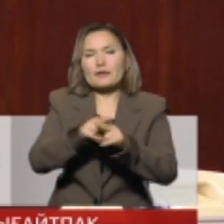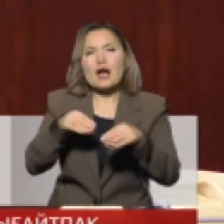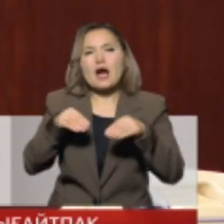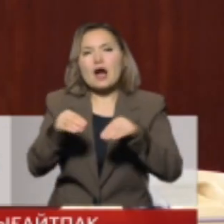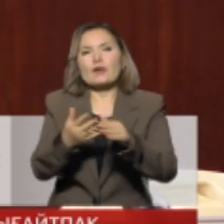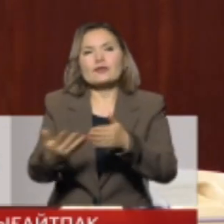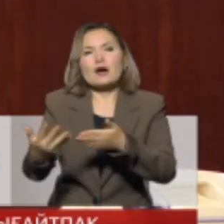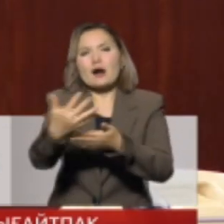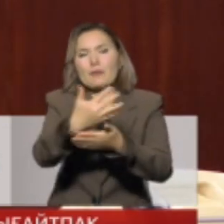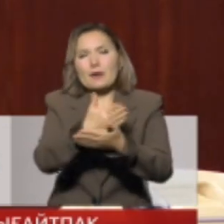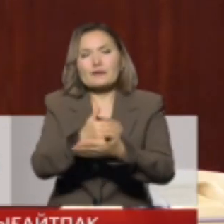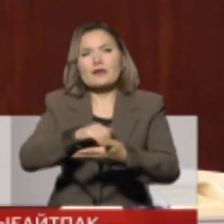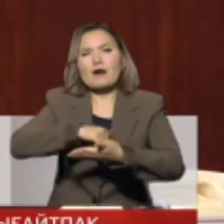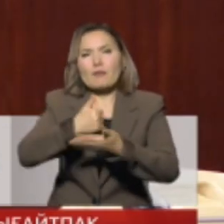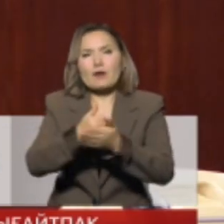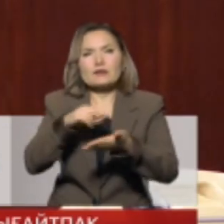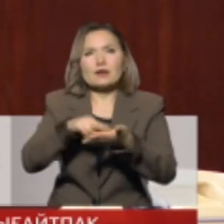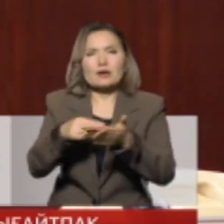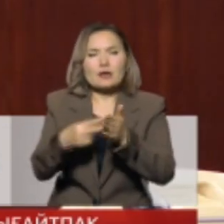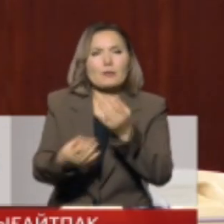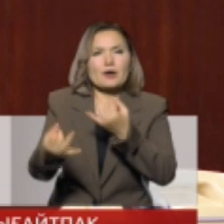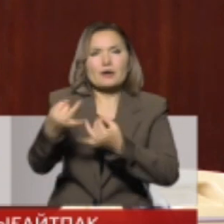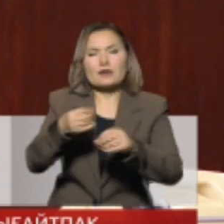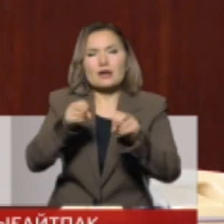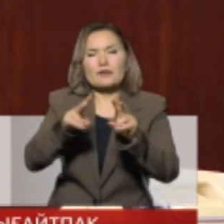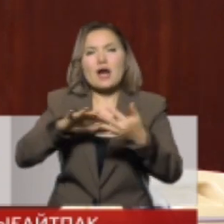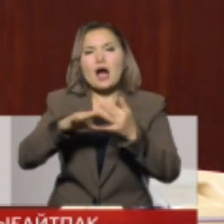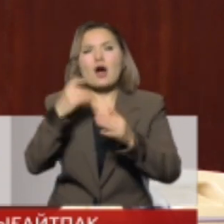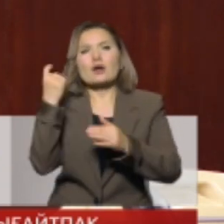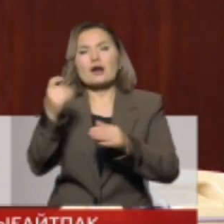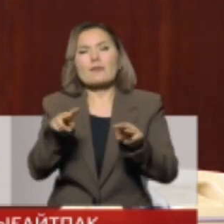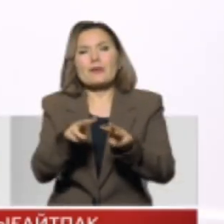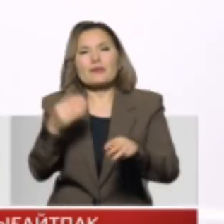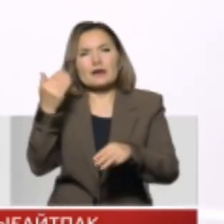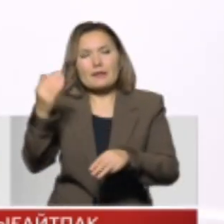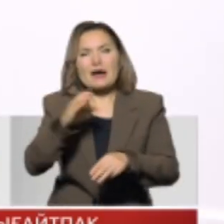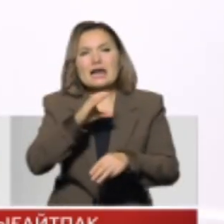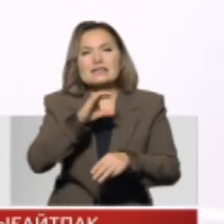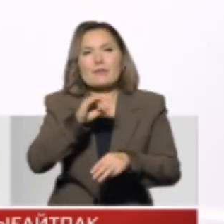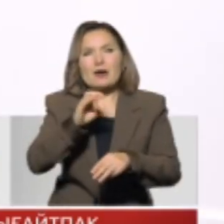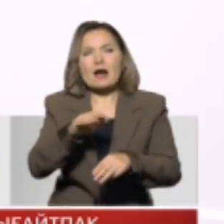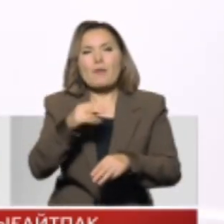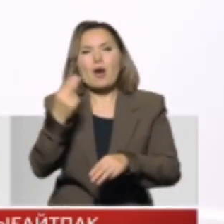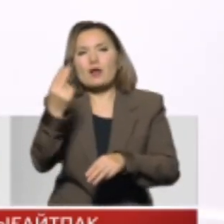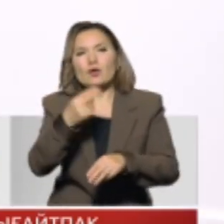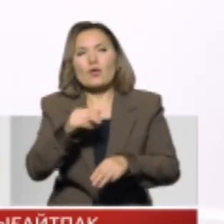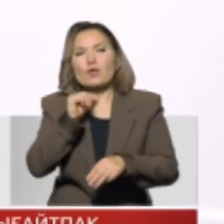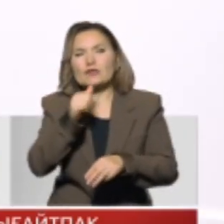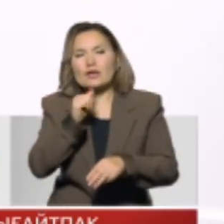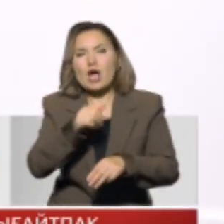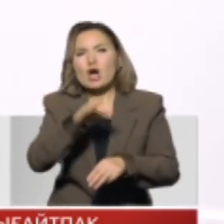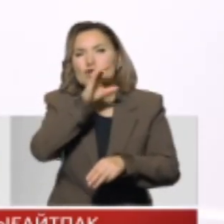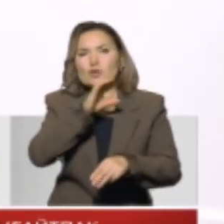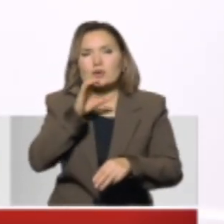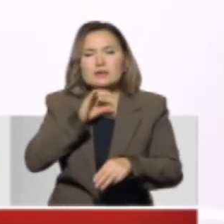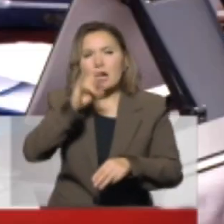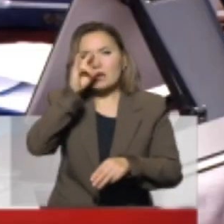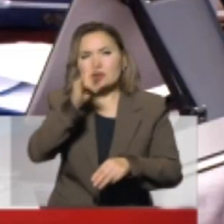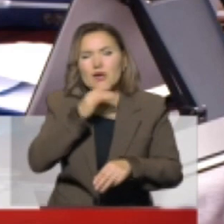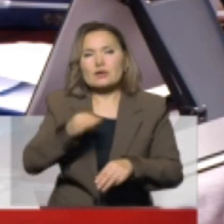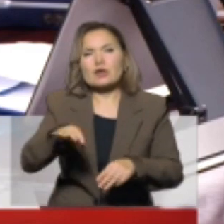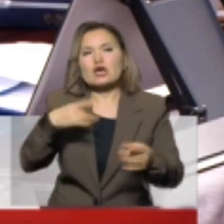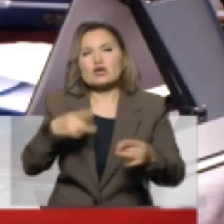астық жинау науқанының барысы талқыланды. Сондай-ақ ауыл шаруашылығы министрі Айдарбек Сапаров және Ақмола, Қостанай, Солтүстік